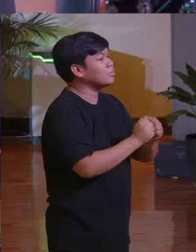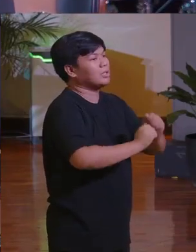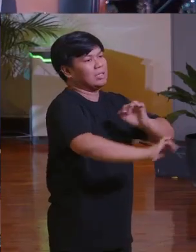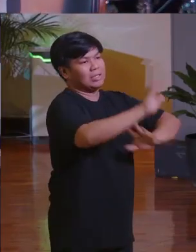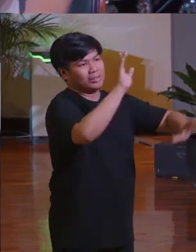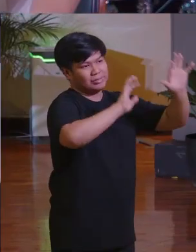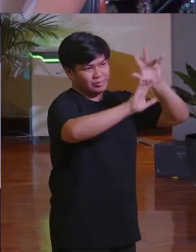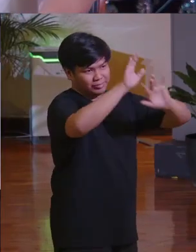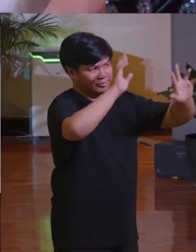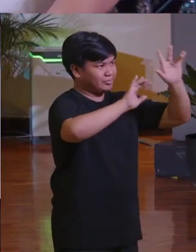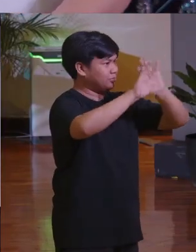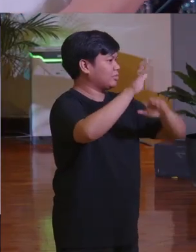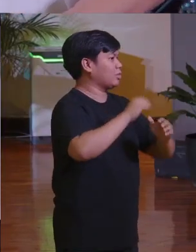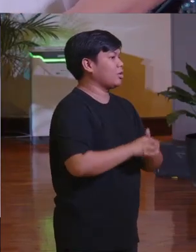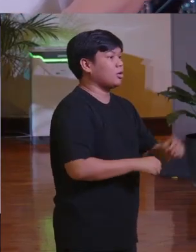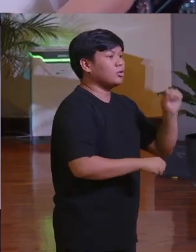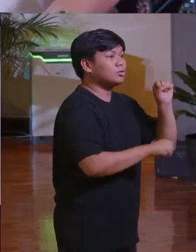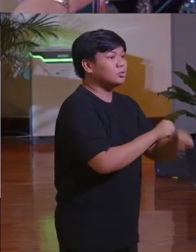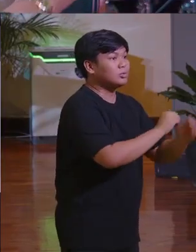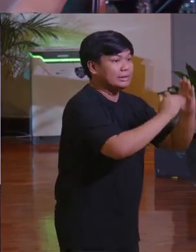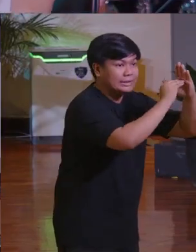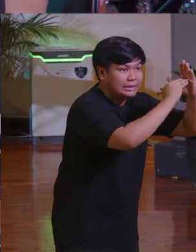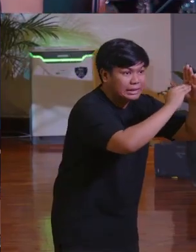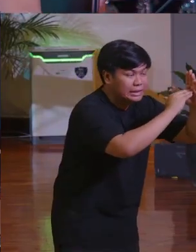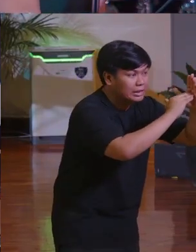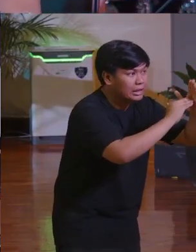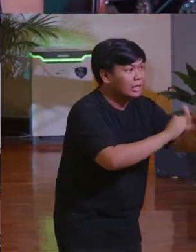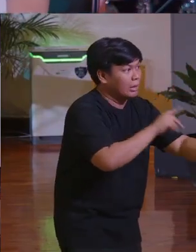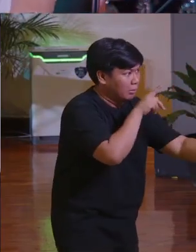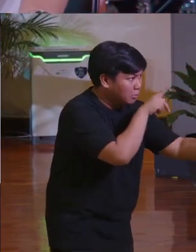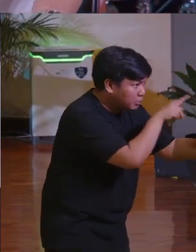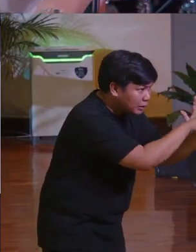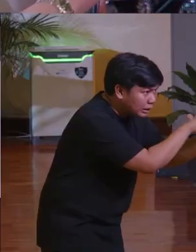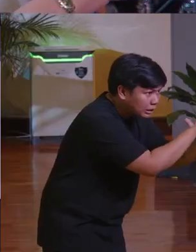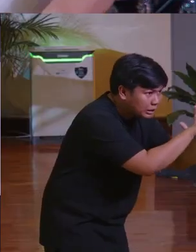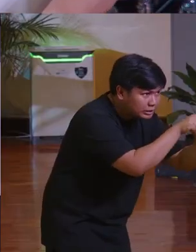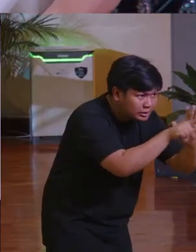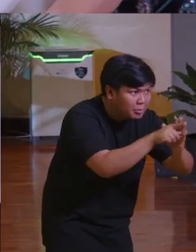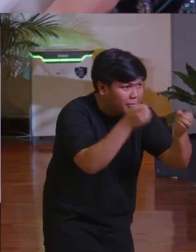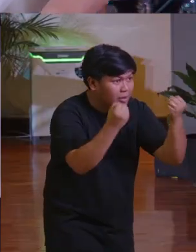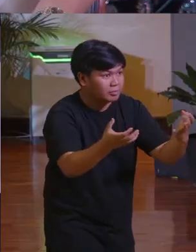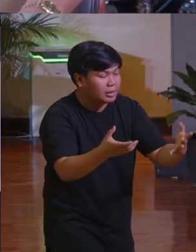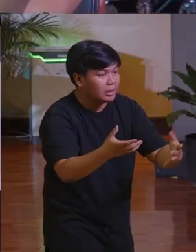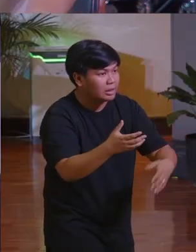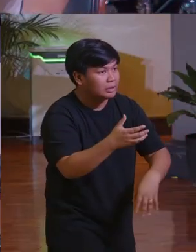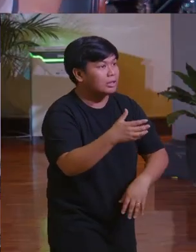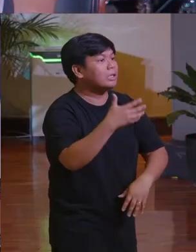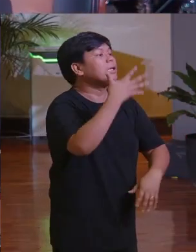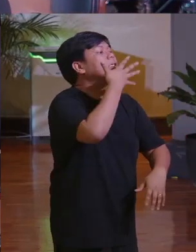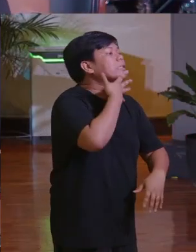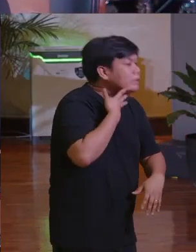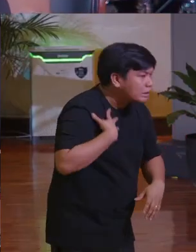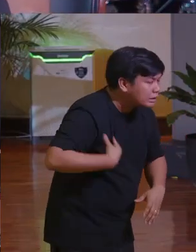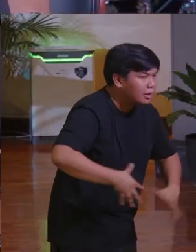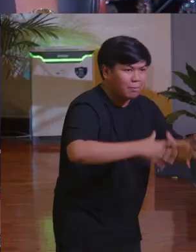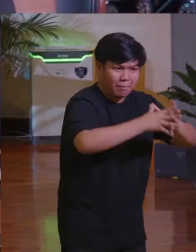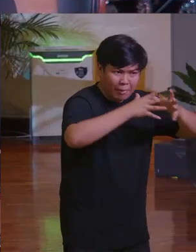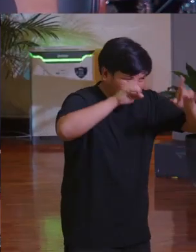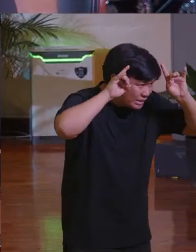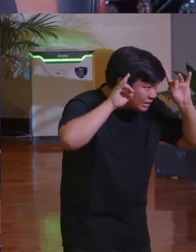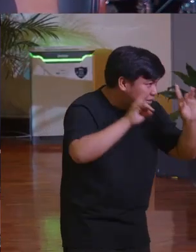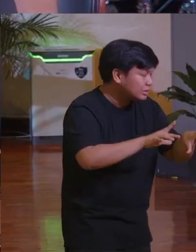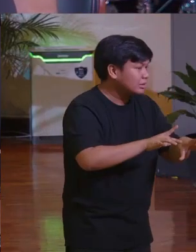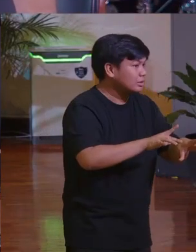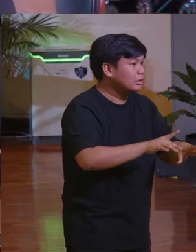charms. Napaka-idolatrous po ng Nineveh. Ang bayan pong ito ay naniniwala sa,